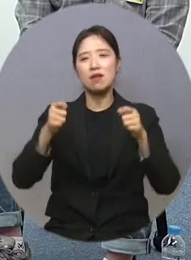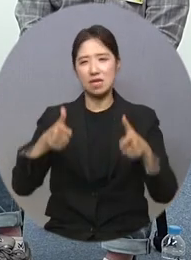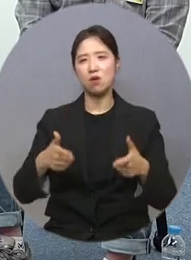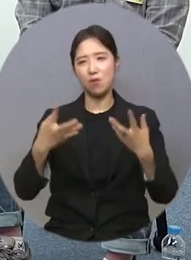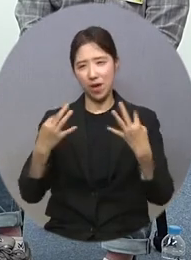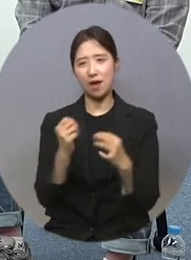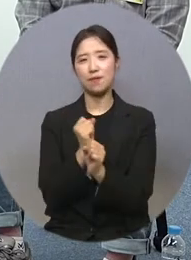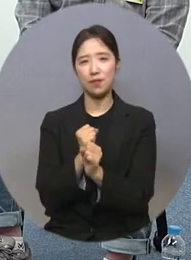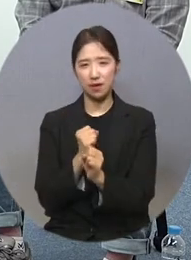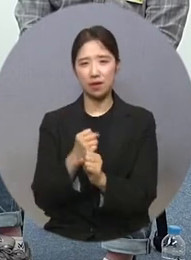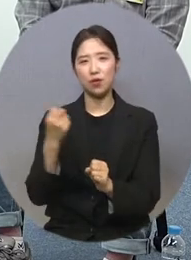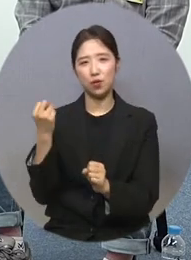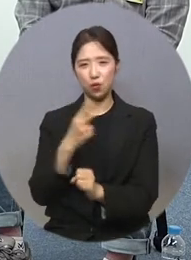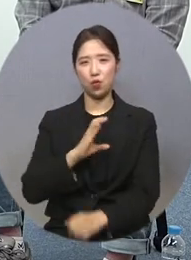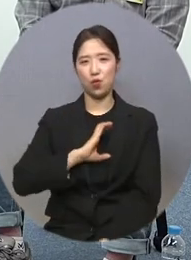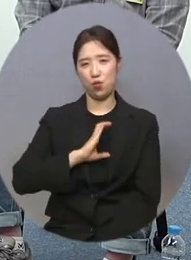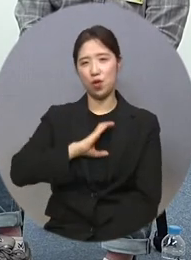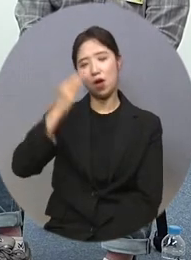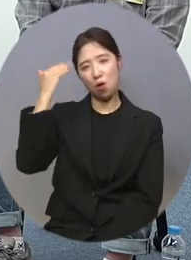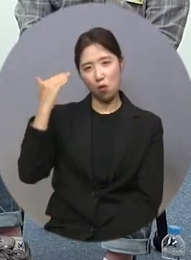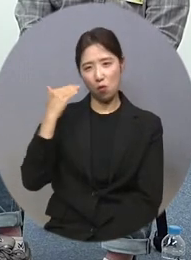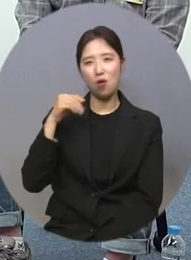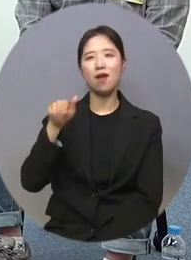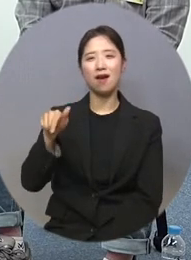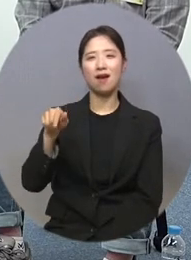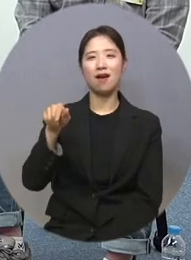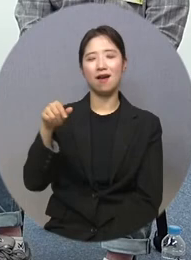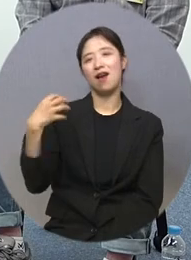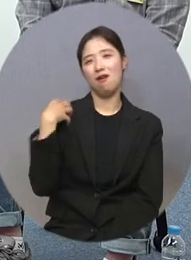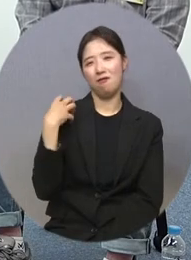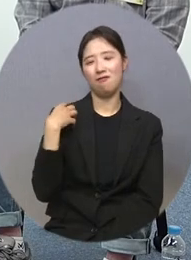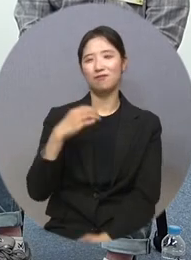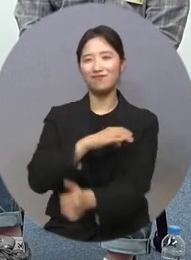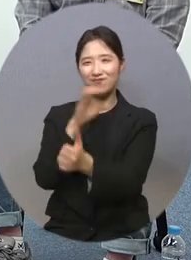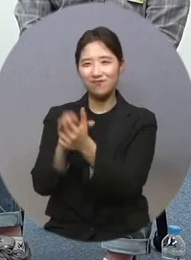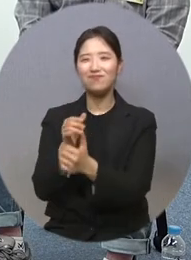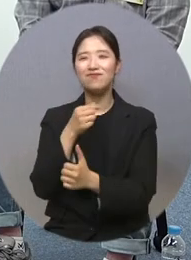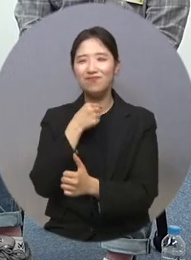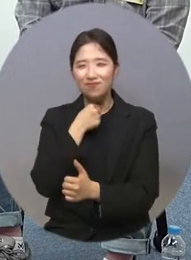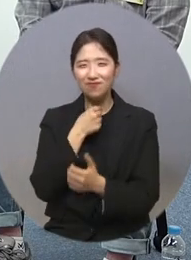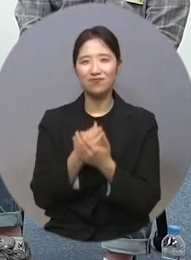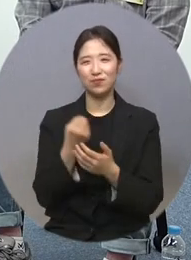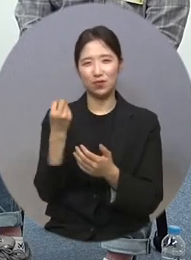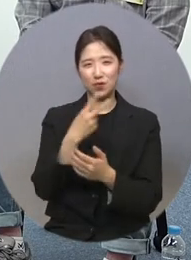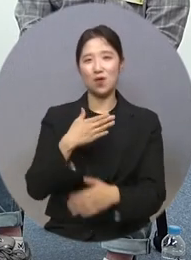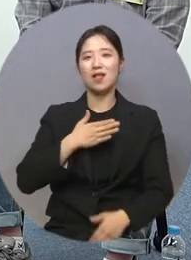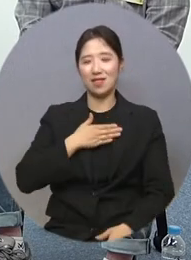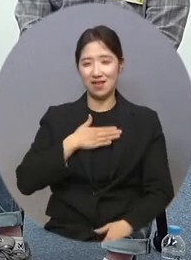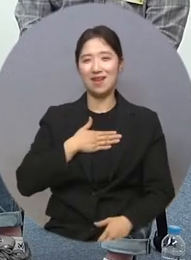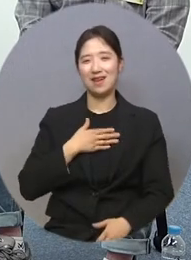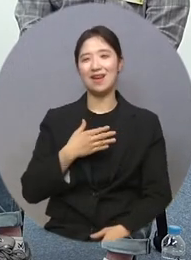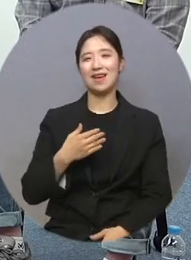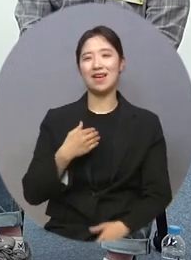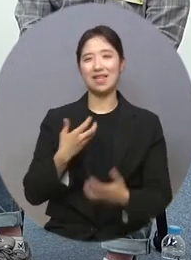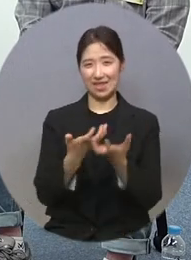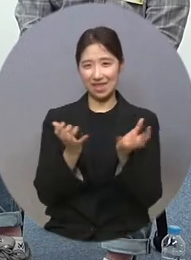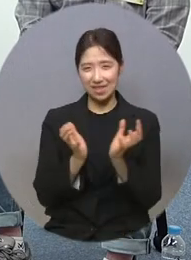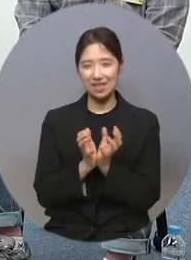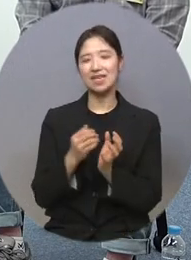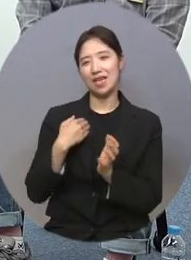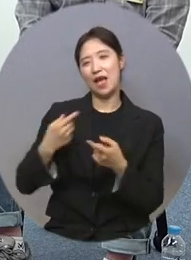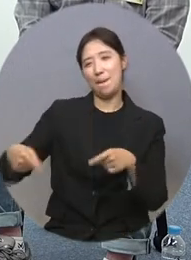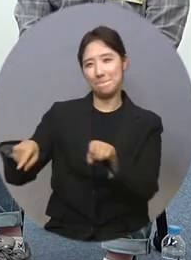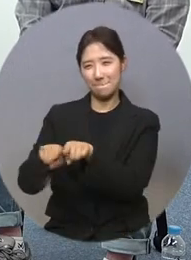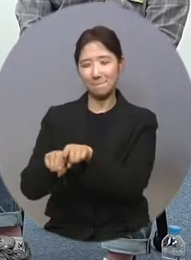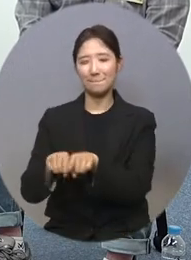또 뭐 지금 코다코리아에서 그런 역할을 많이 하셨으면 좋겠고 미약하지만 제가 있는 단체에서 그런 역할을 같이 좀 할